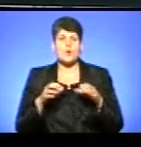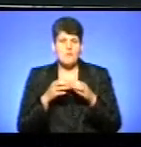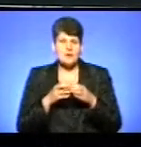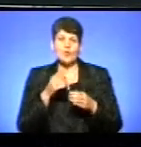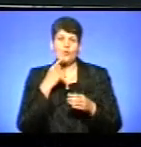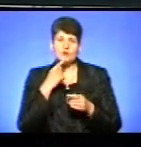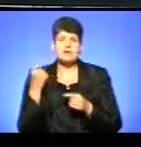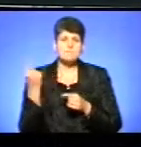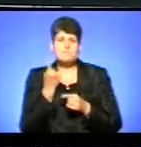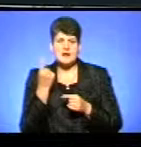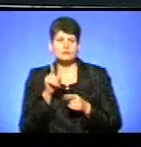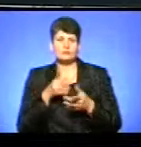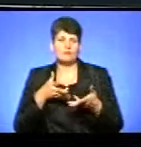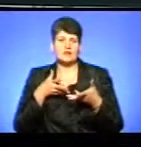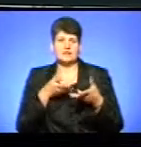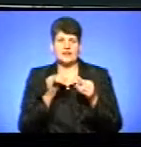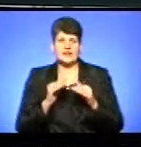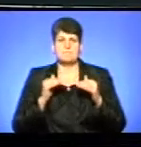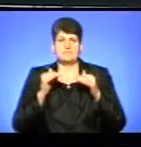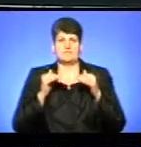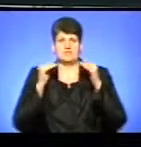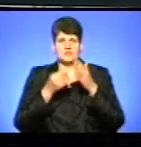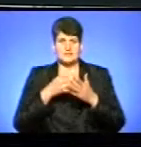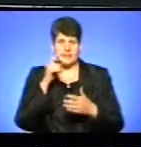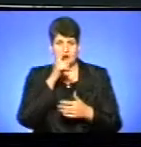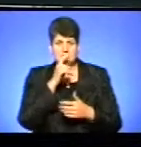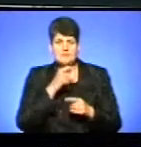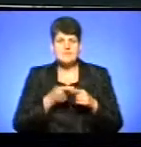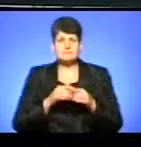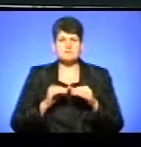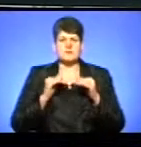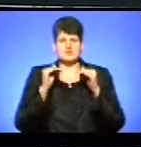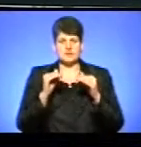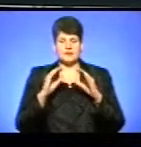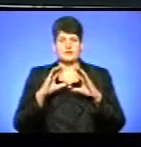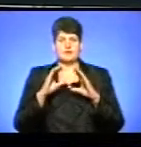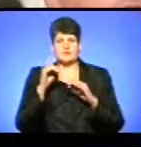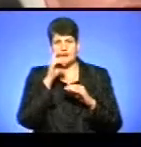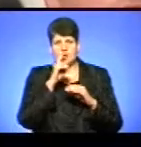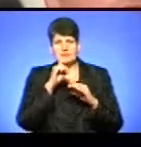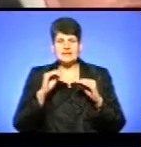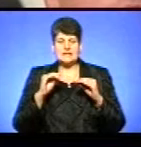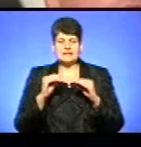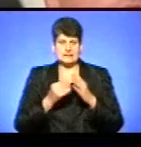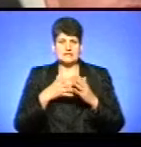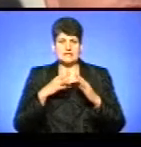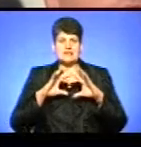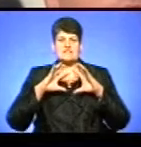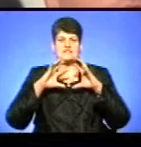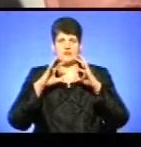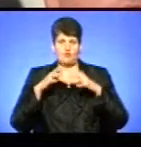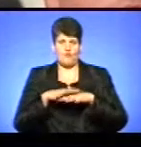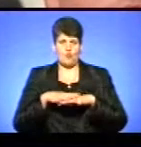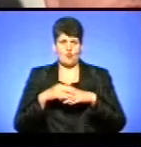перший чинник, який впливає на підвищення цін на пальне – це зростання ціни на нафту на світовому ринку. До України